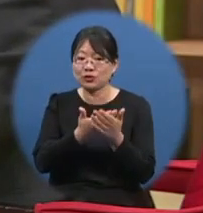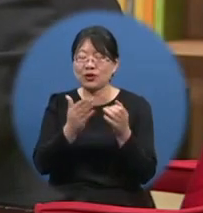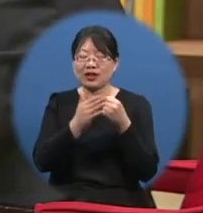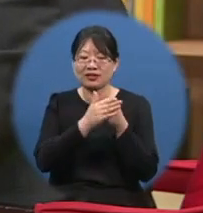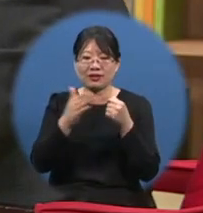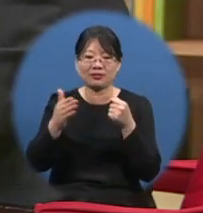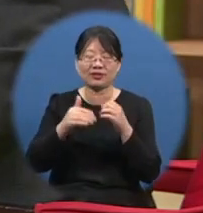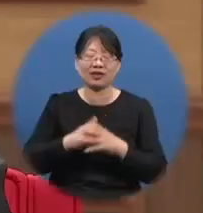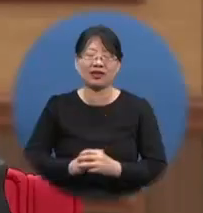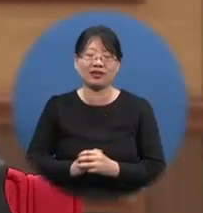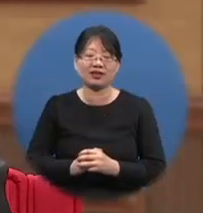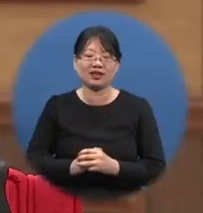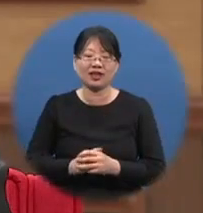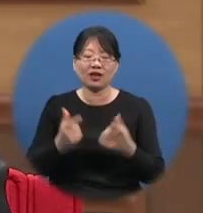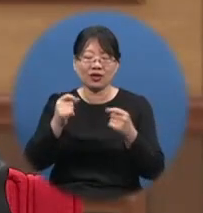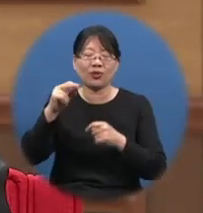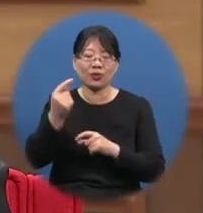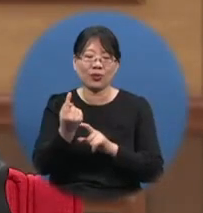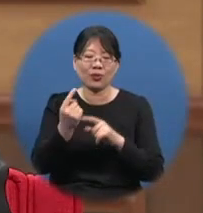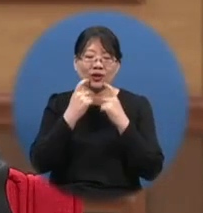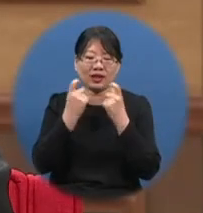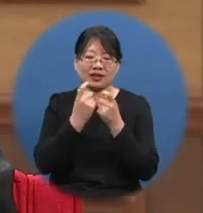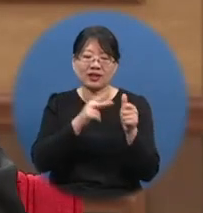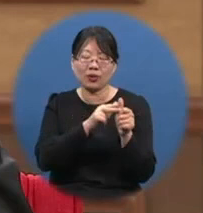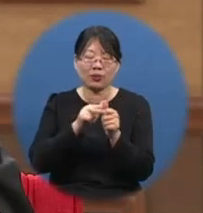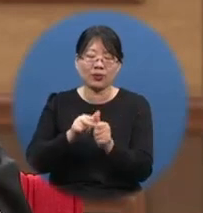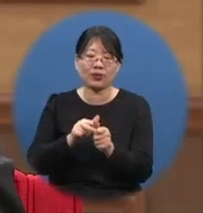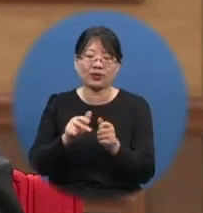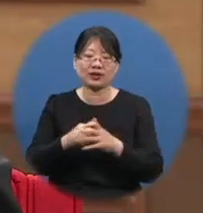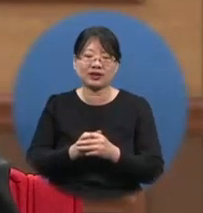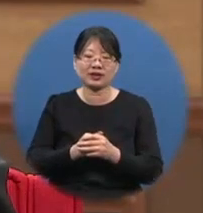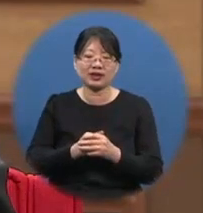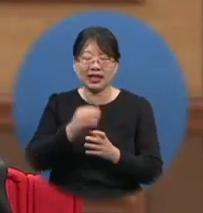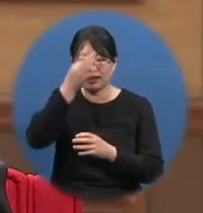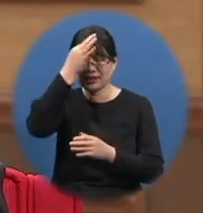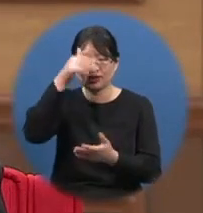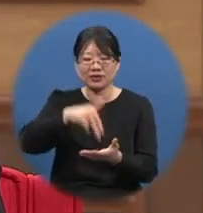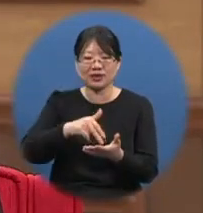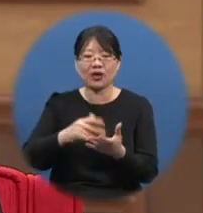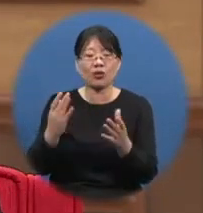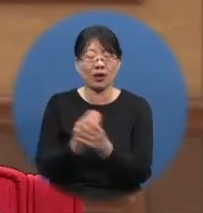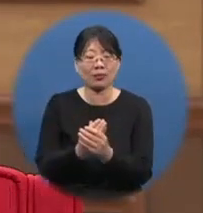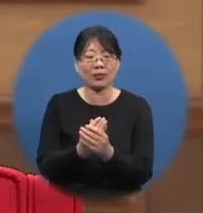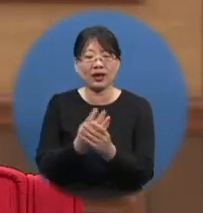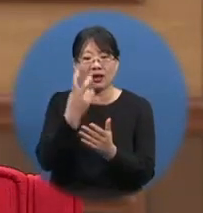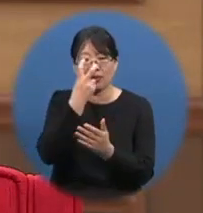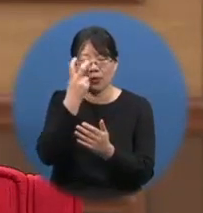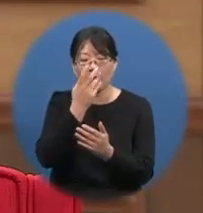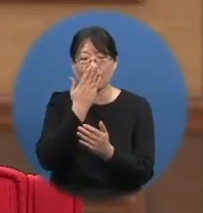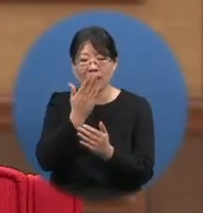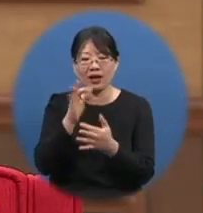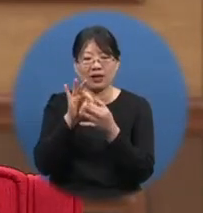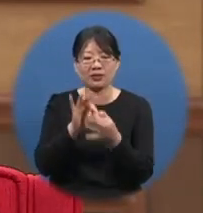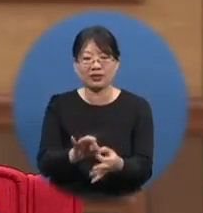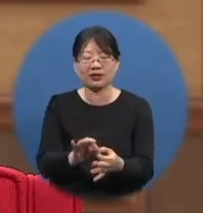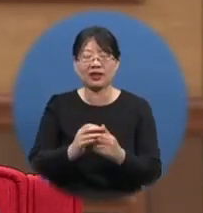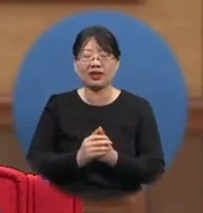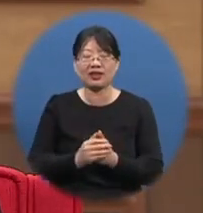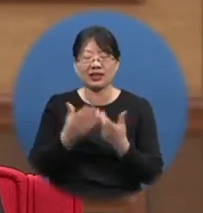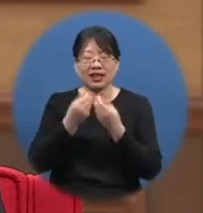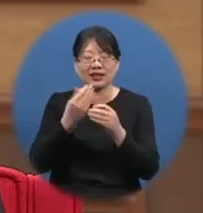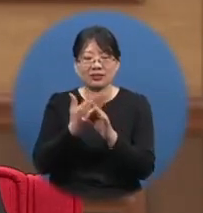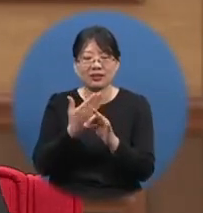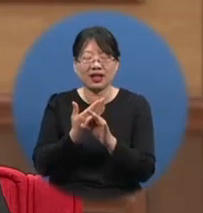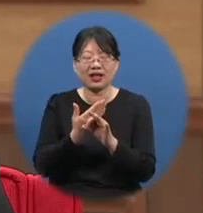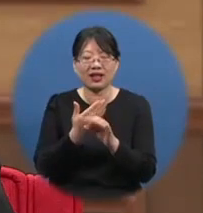중요하죠. 그렇더라 해도 그 개인정보를 기술적으로 완벽히 보호를 하면서